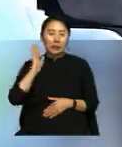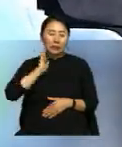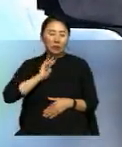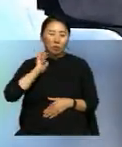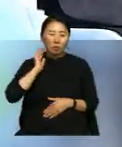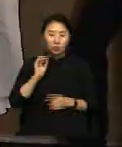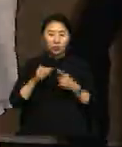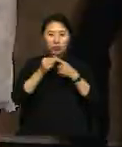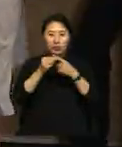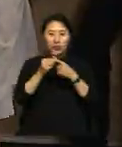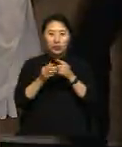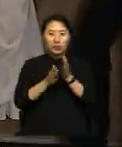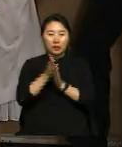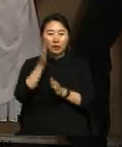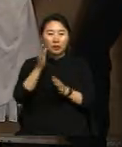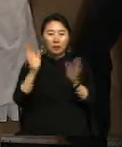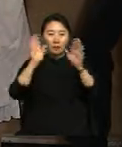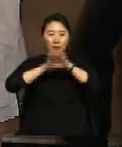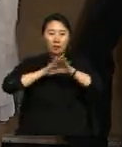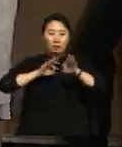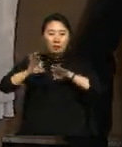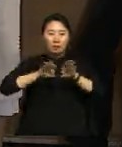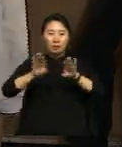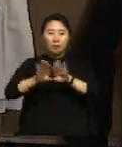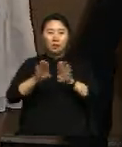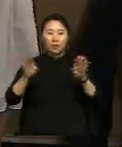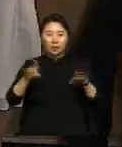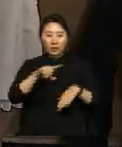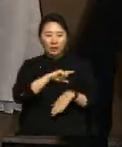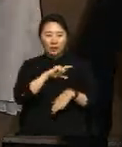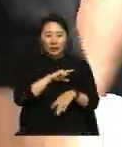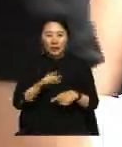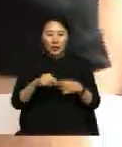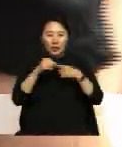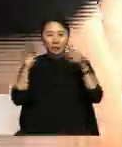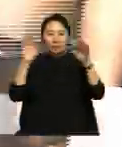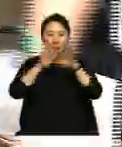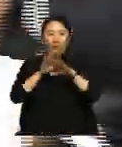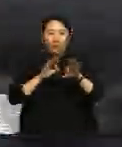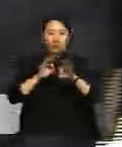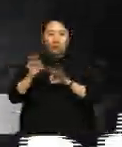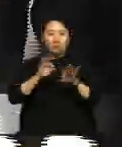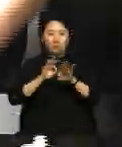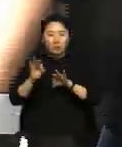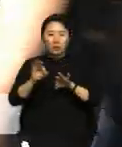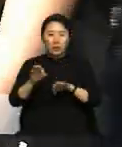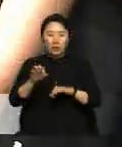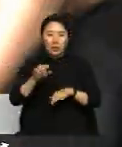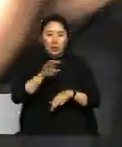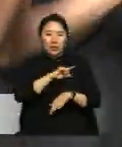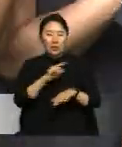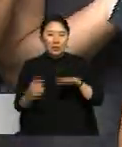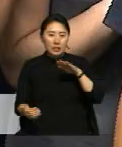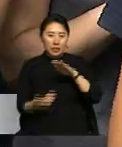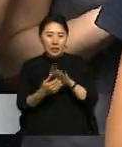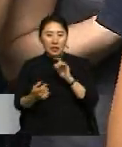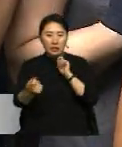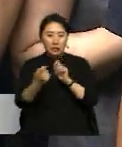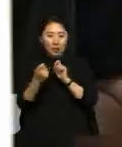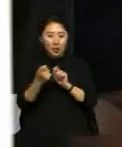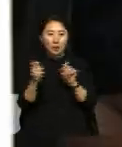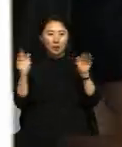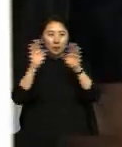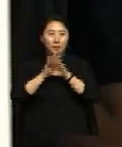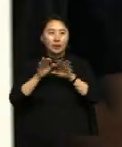의정부 제1시장이 야시장을 개장했습니다. 명칭은 제1야시장, 제일 맛있고 제일 가까운